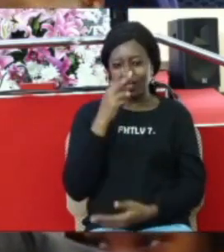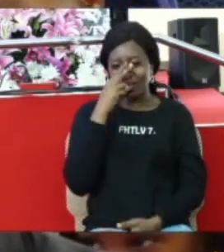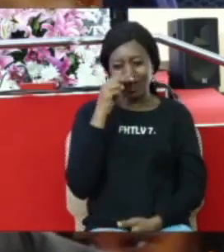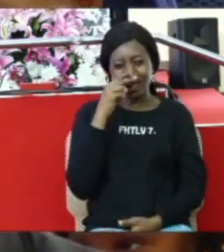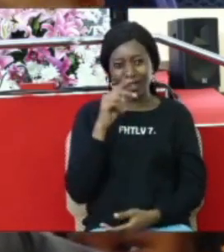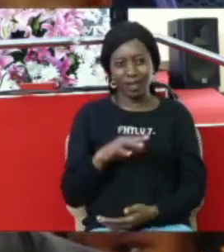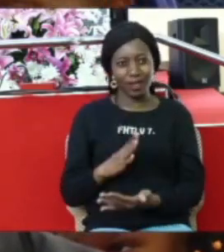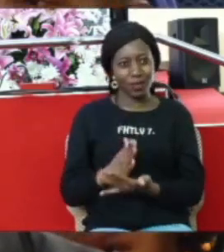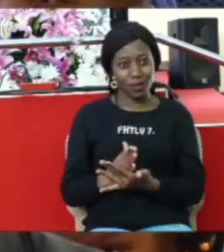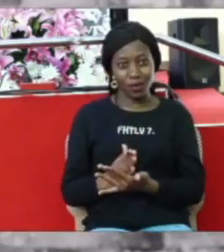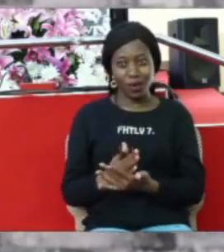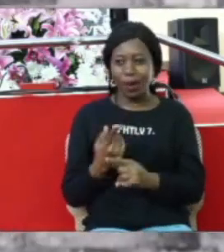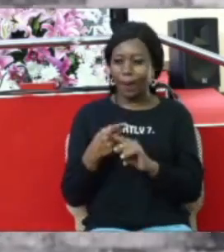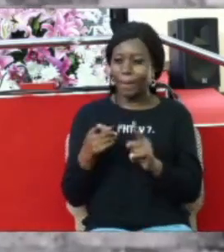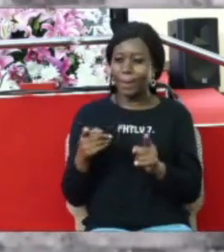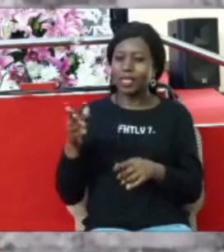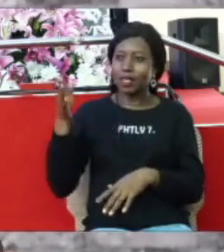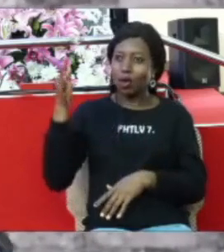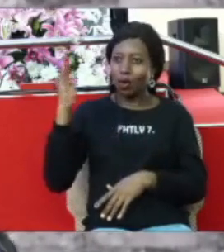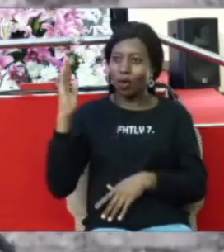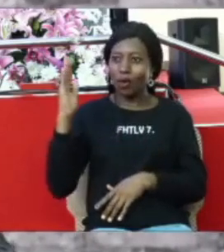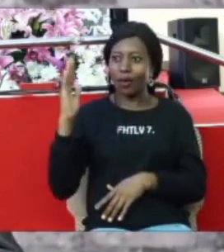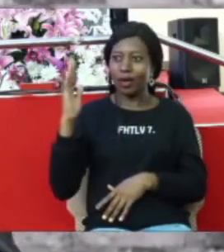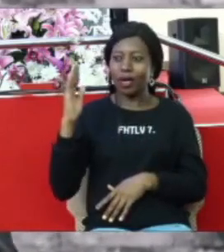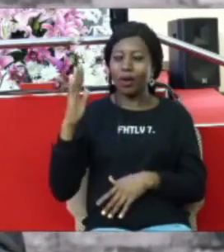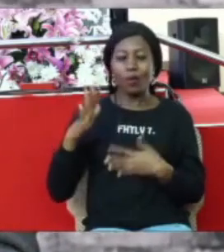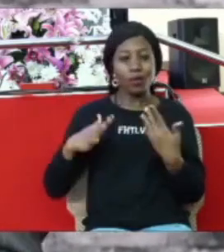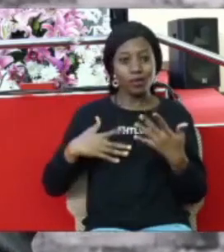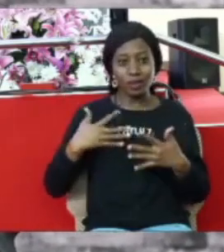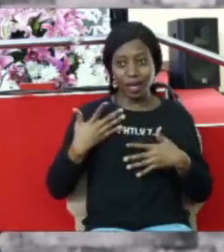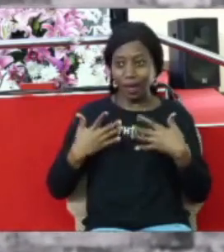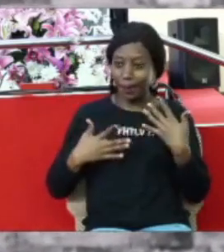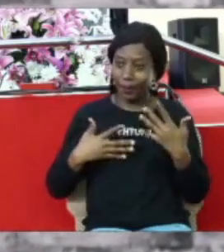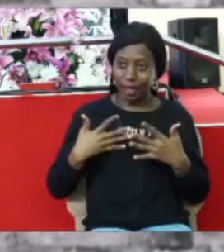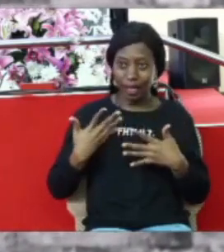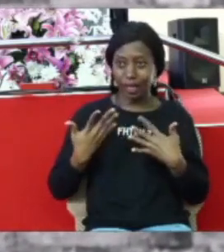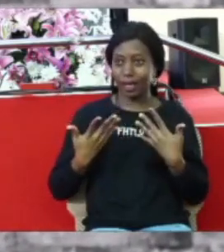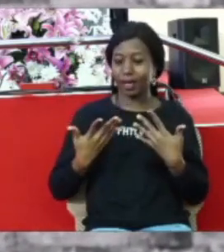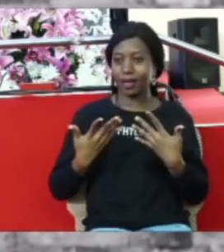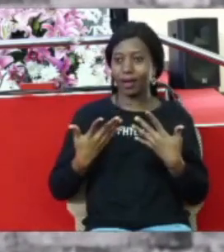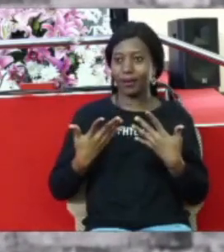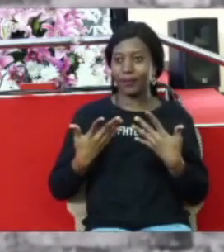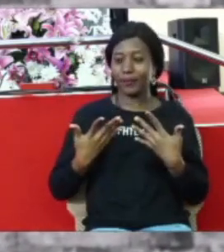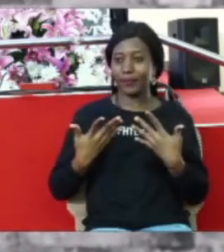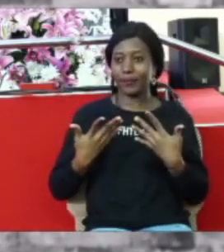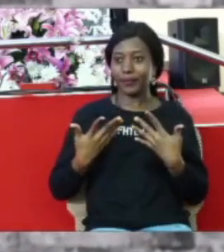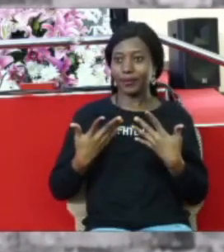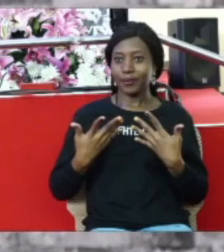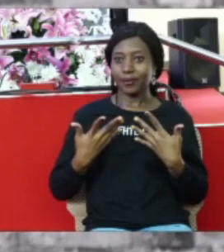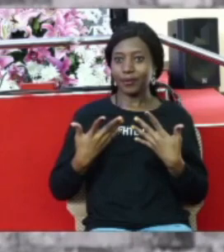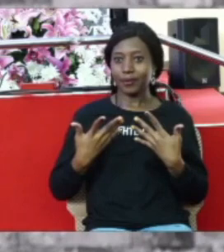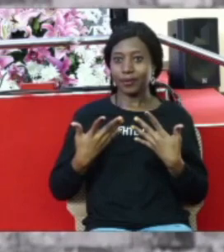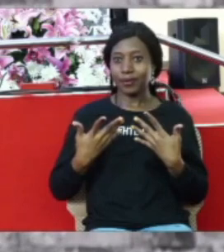But God was not interested in me having a movie. Because I also saw my movie when I went to Sweden. But the point is this. Ile